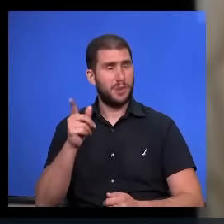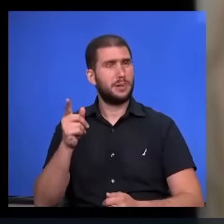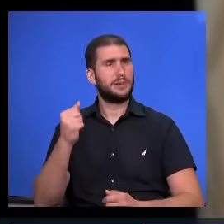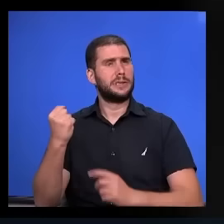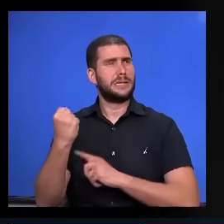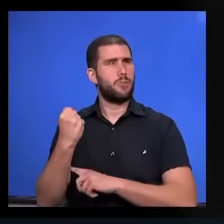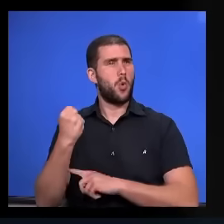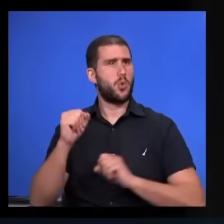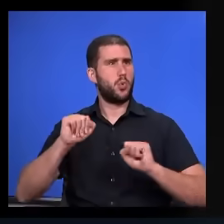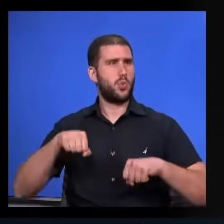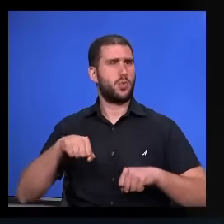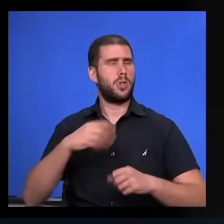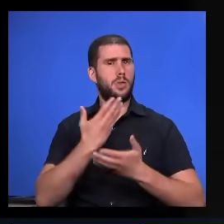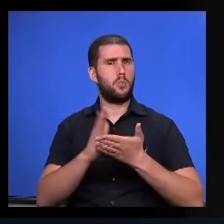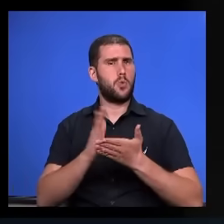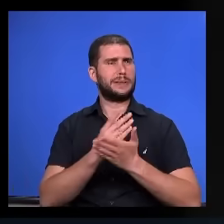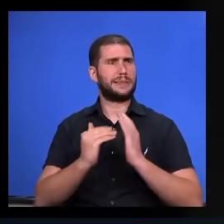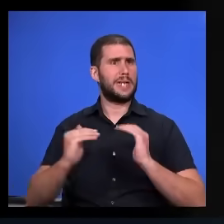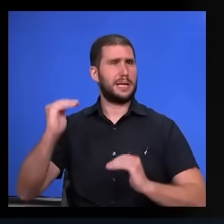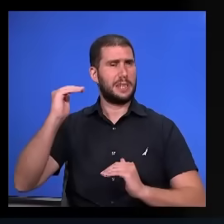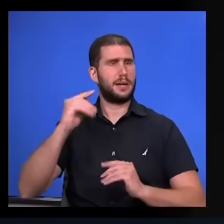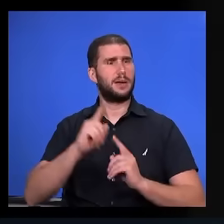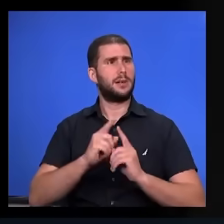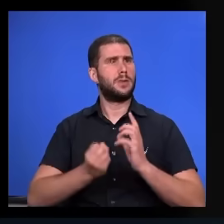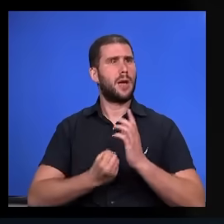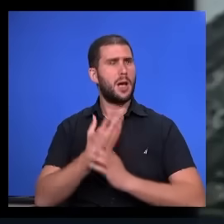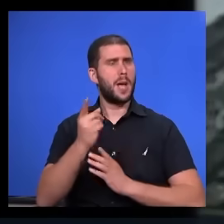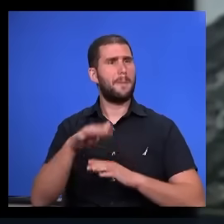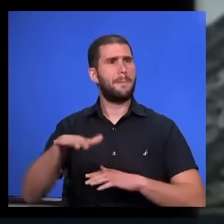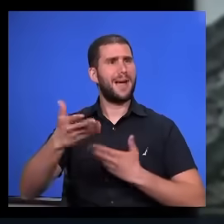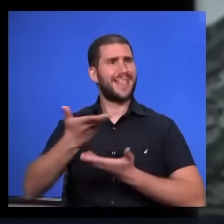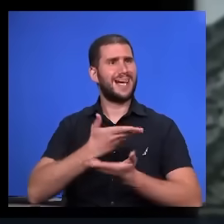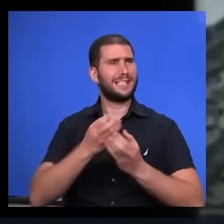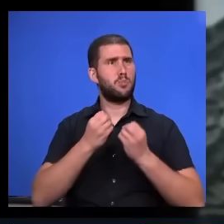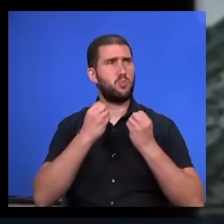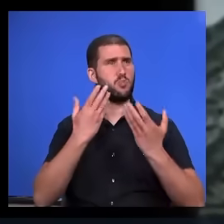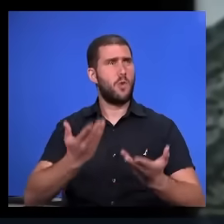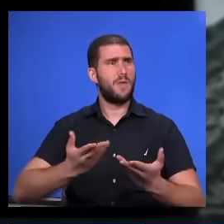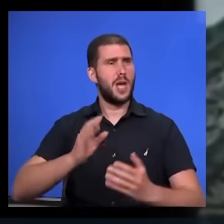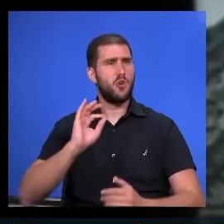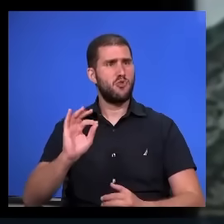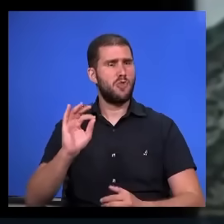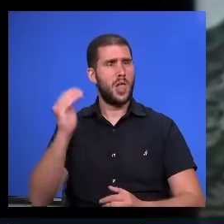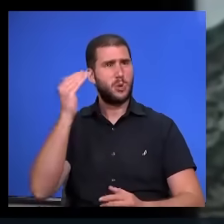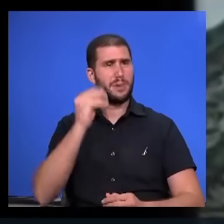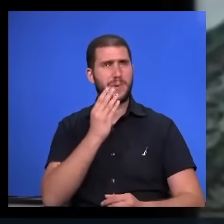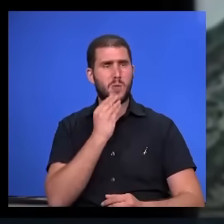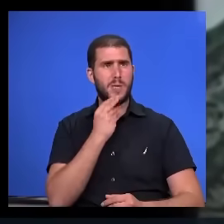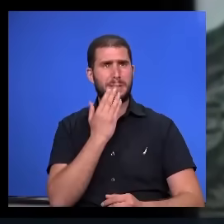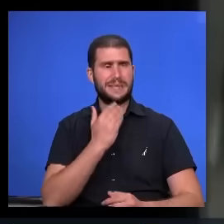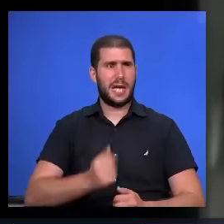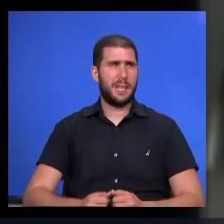סמכות רוחנית ופוסק עליון, רקם באומנות את מערכת היחסים המופלאה של הדרוזים עם היהודים